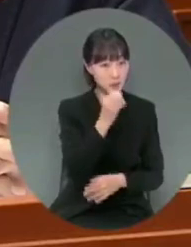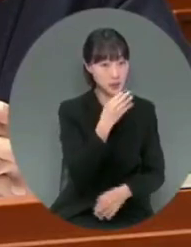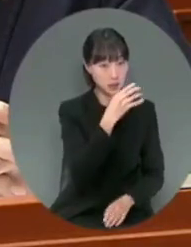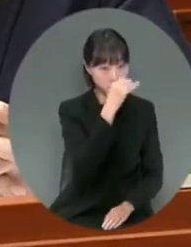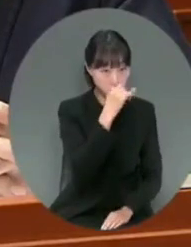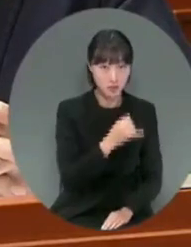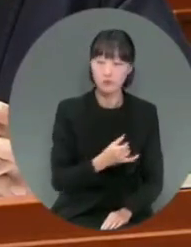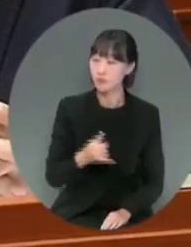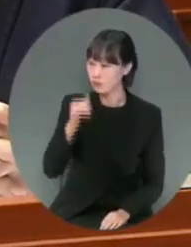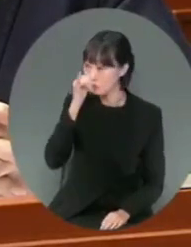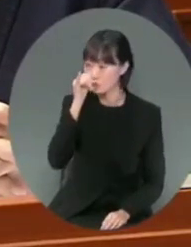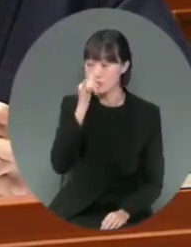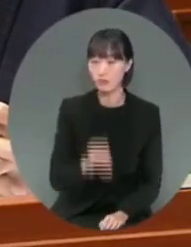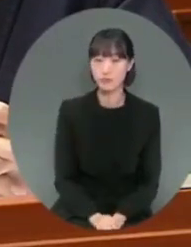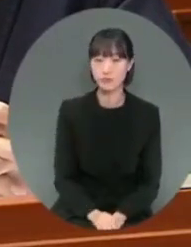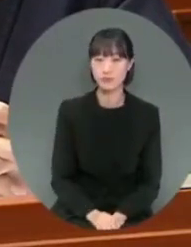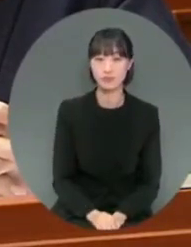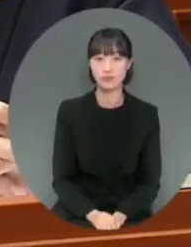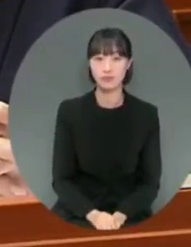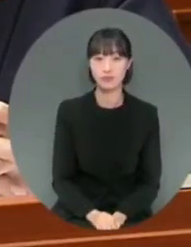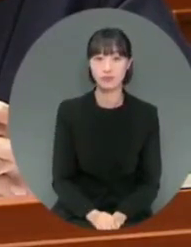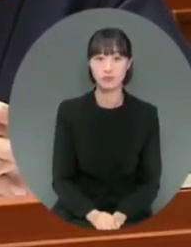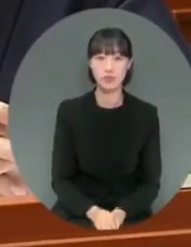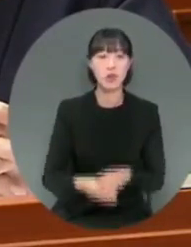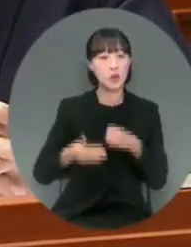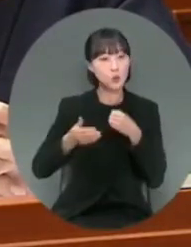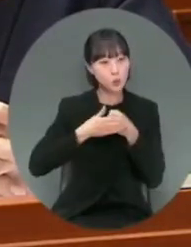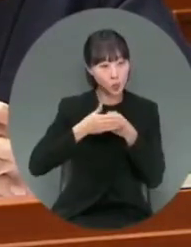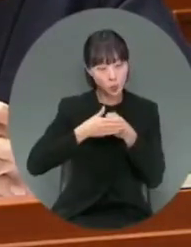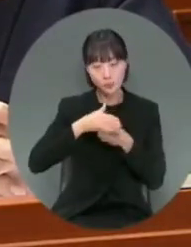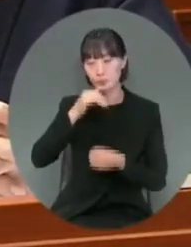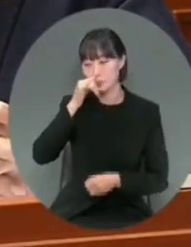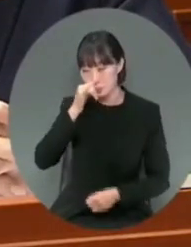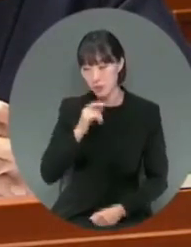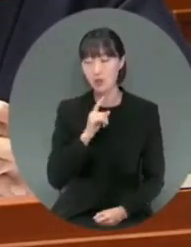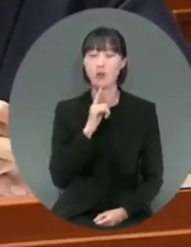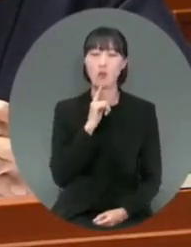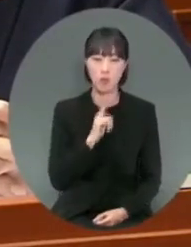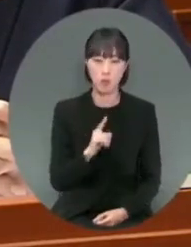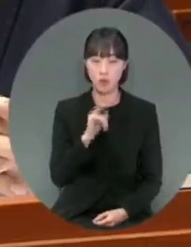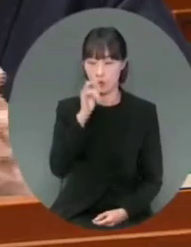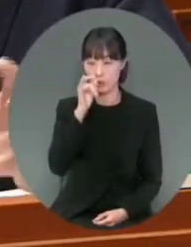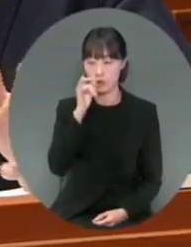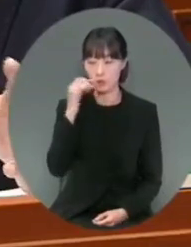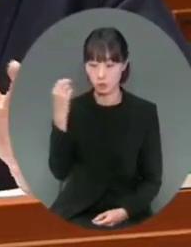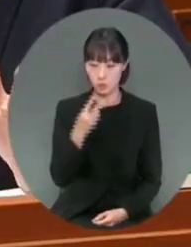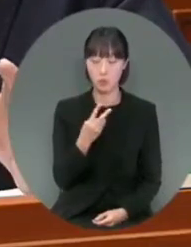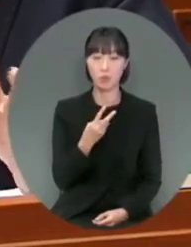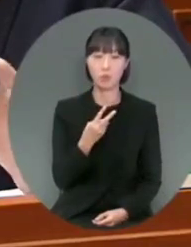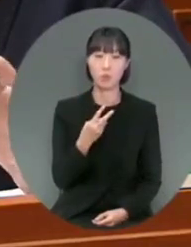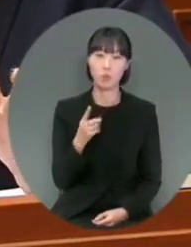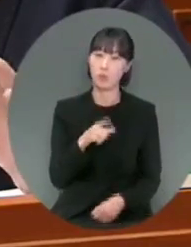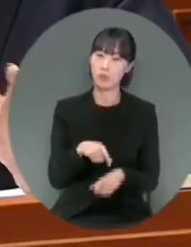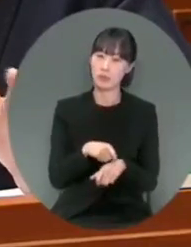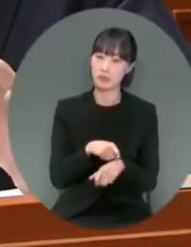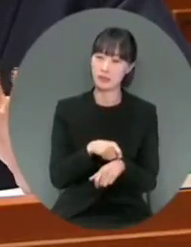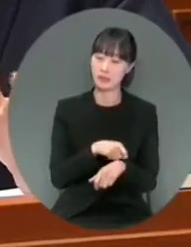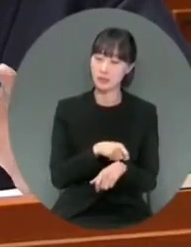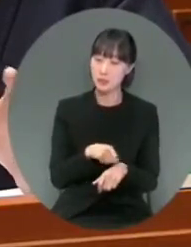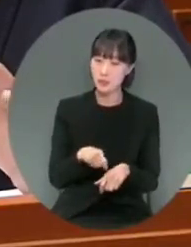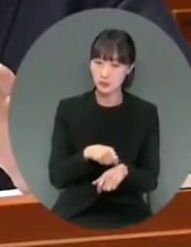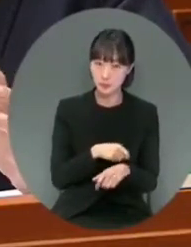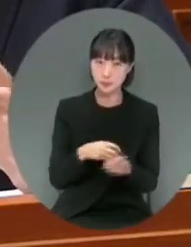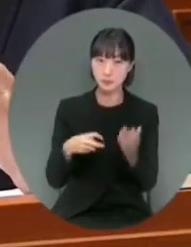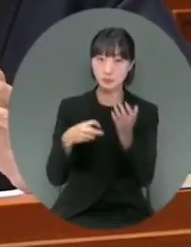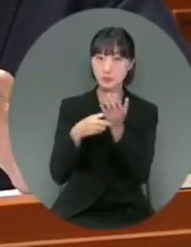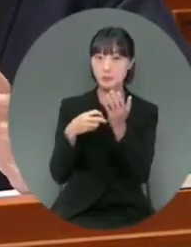그럼 뭐라고 그러시던가요? 도움이 된다는 이야기도 있었고요. 뭐 특별하게 뭐 그런 상품권으로 구입할